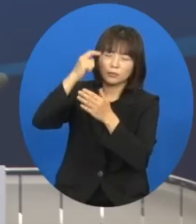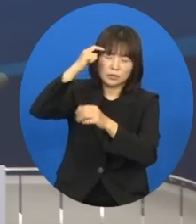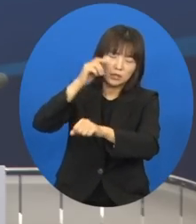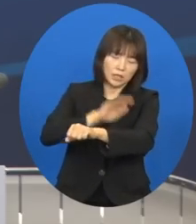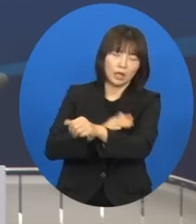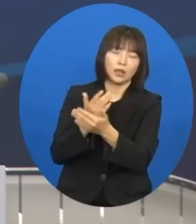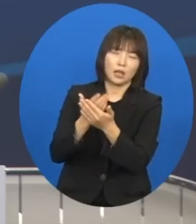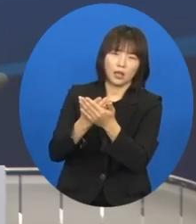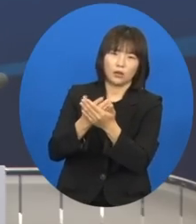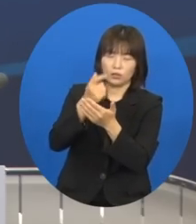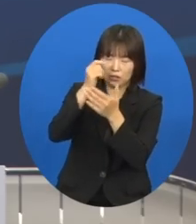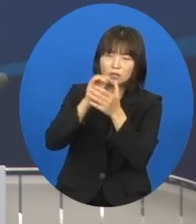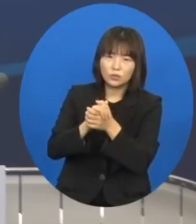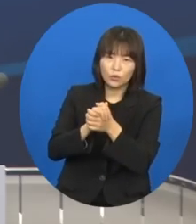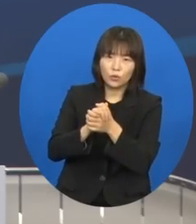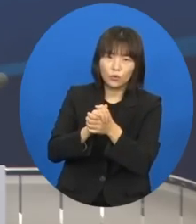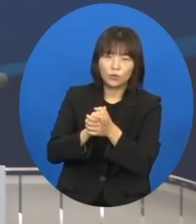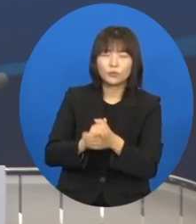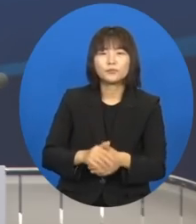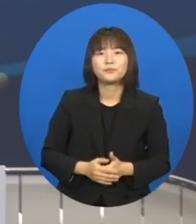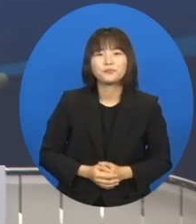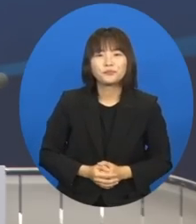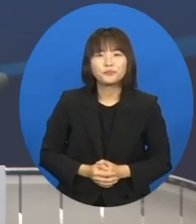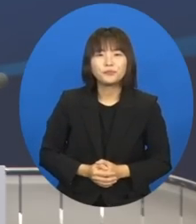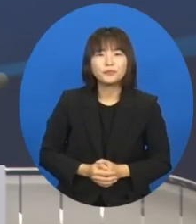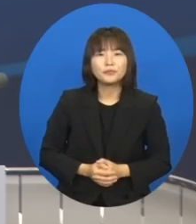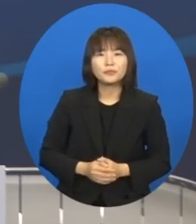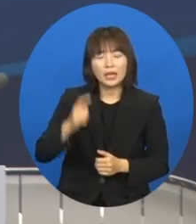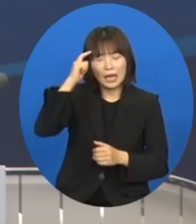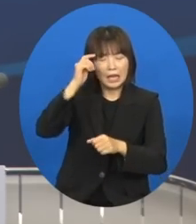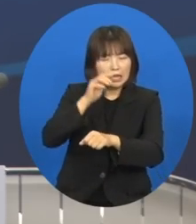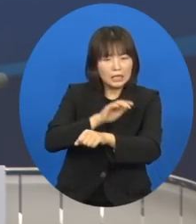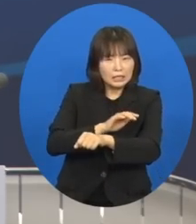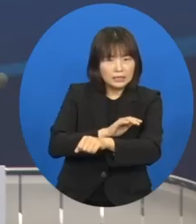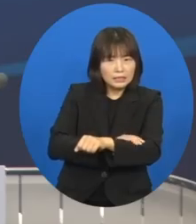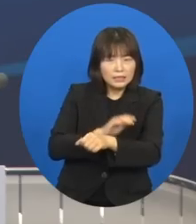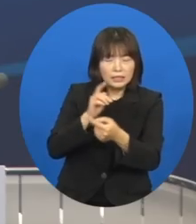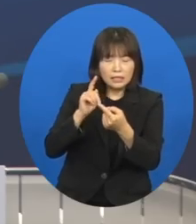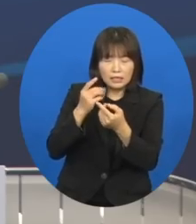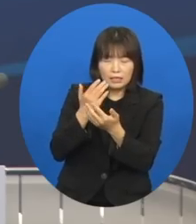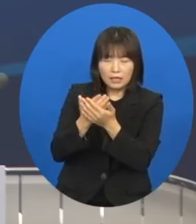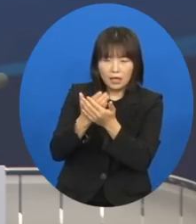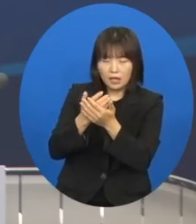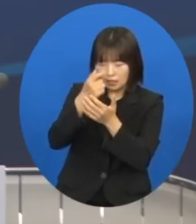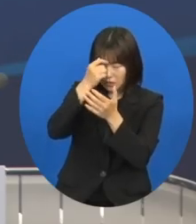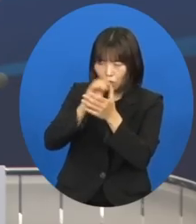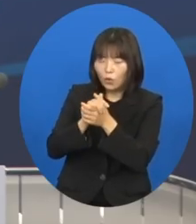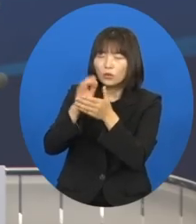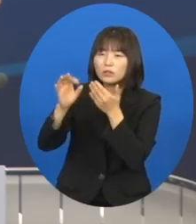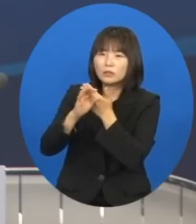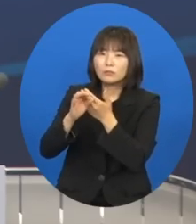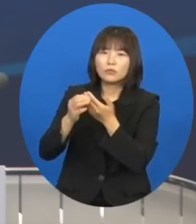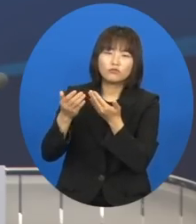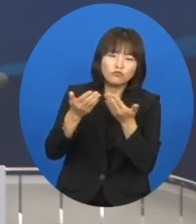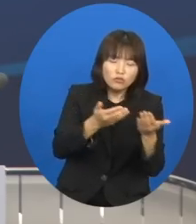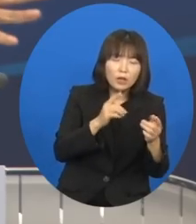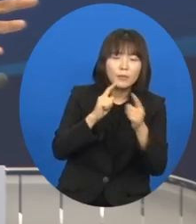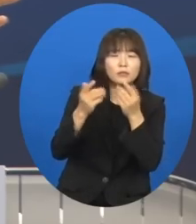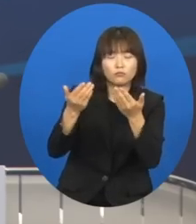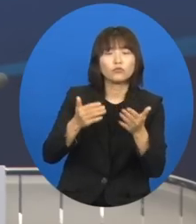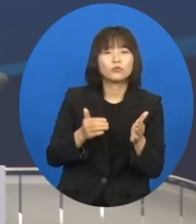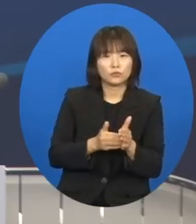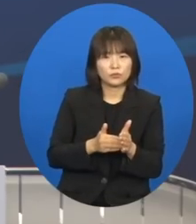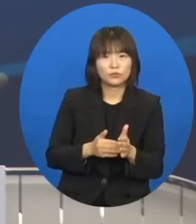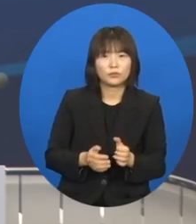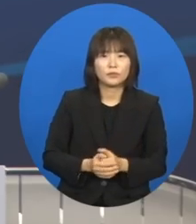지혜가 부족하거든 후히 주시고 꾸짖지 아니하는 하나님께 아뢰라. 그리하면 너에게 지혜를 주신다고 하셨어요. 세상이 얼마나 무서운데